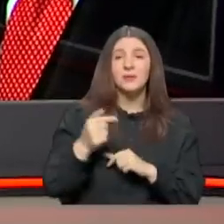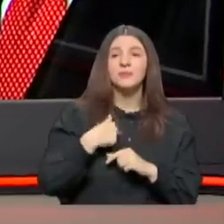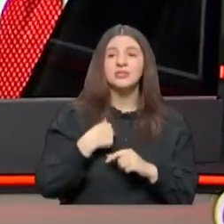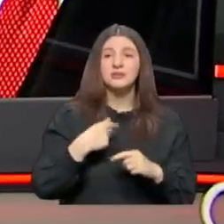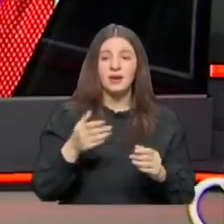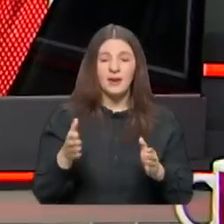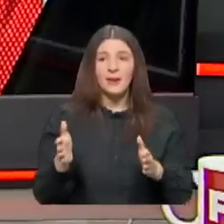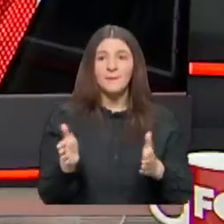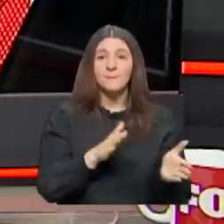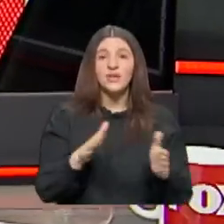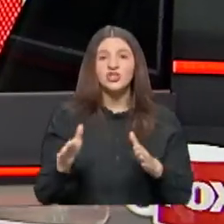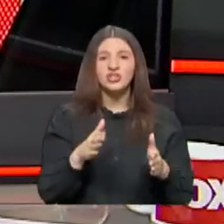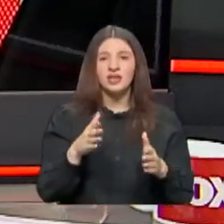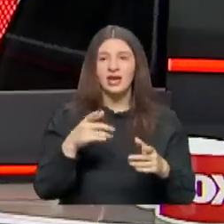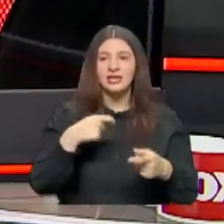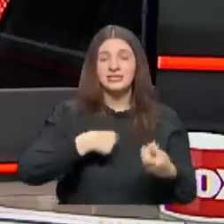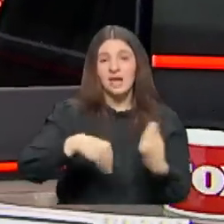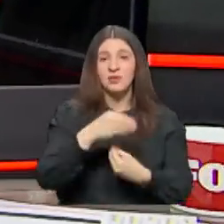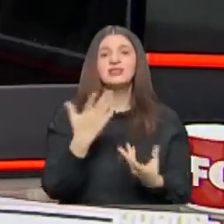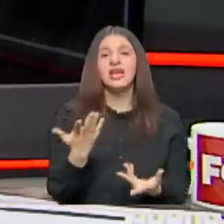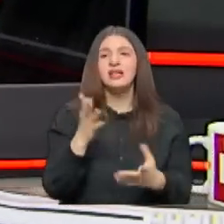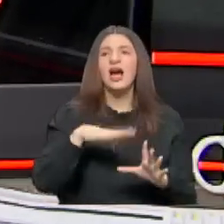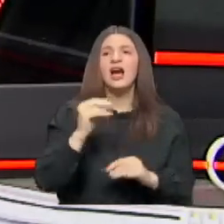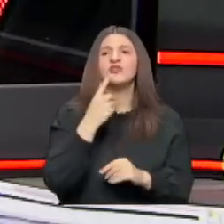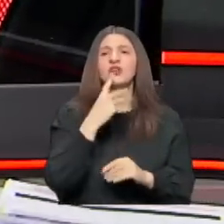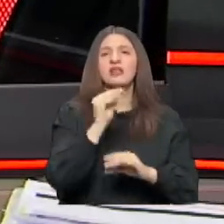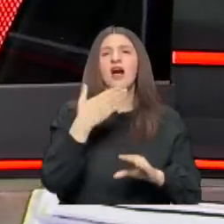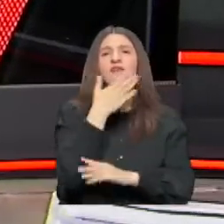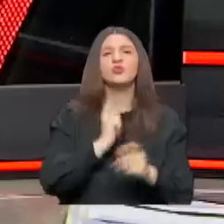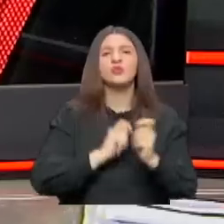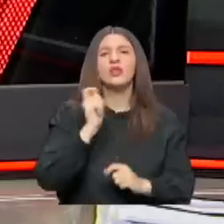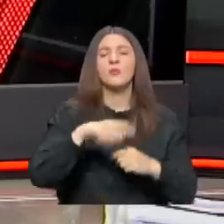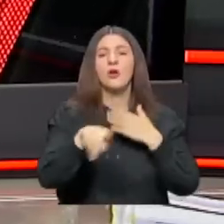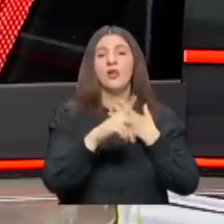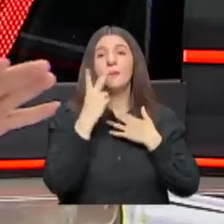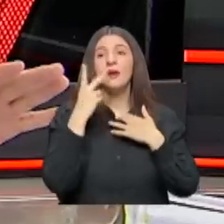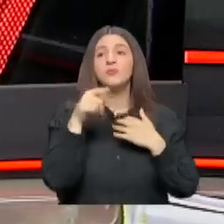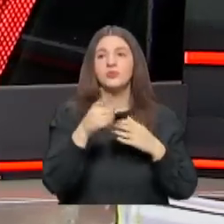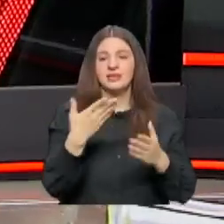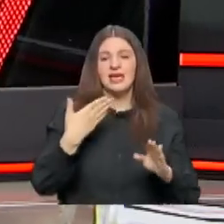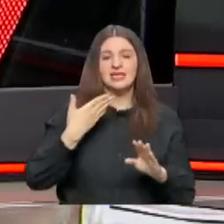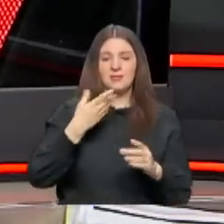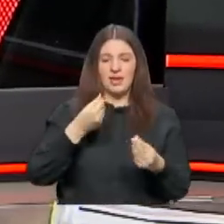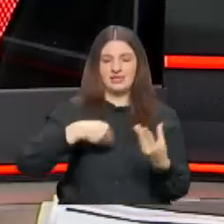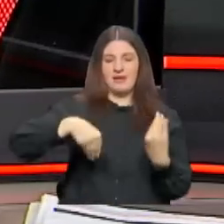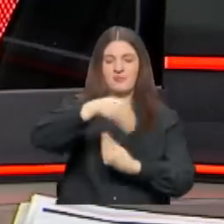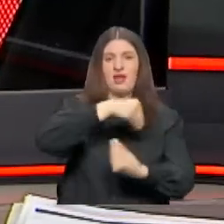beşik sermayesi. Sözde her türlü avantajı kullanıyorlar. Bakın bu ülkenin bir sermayesi